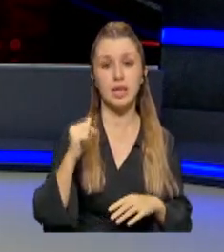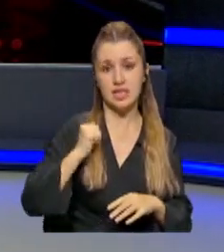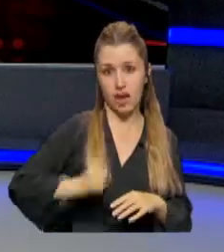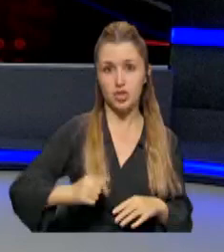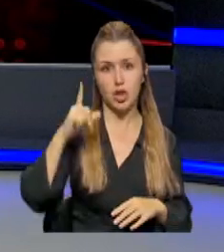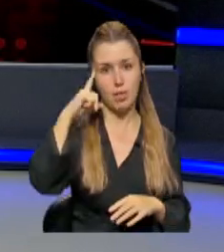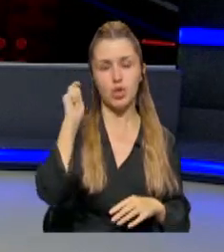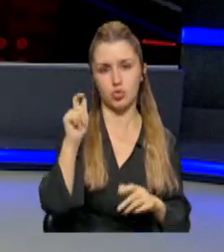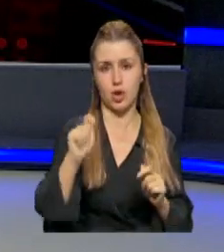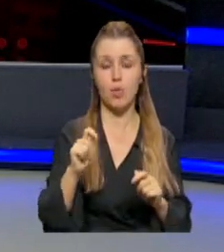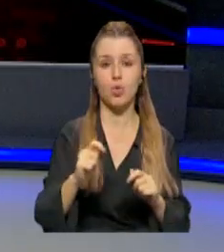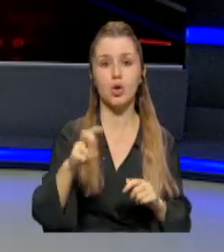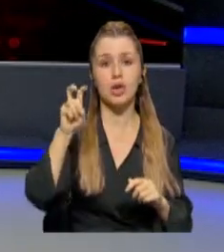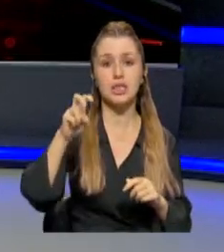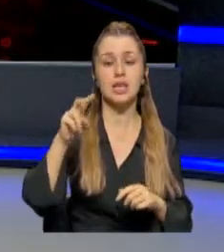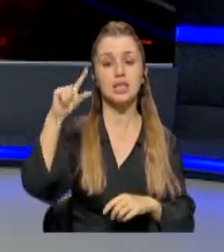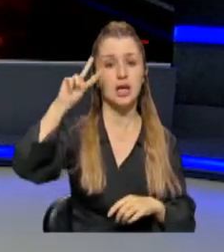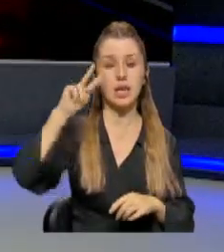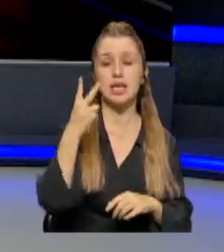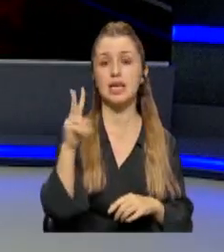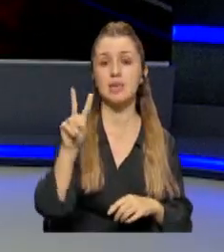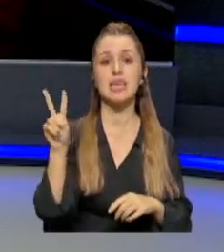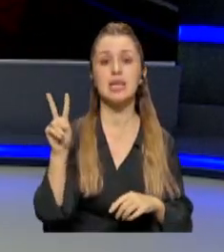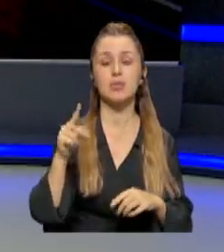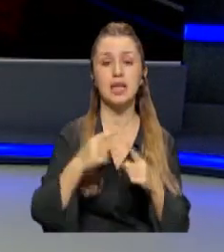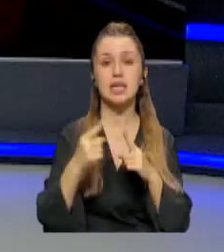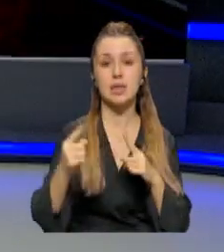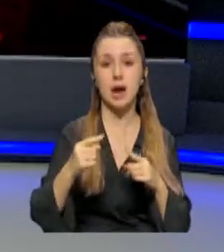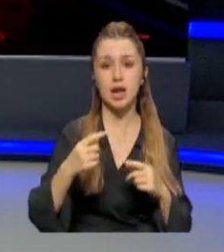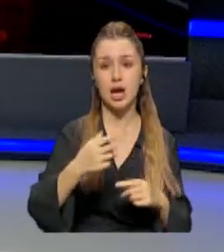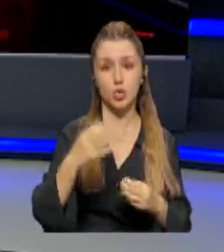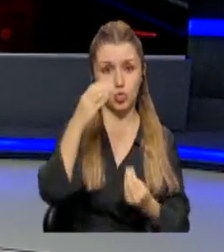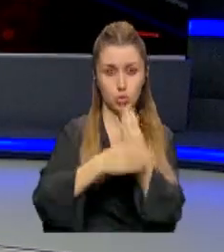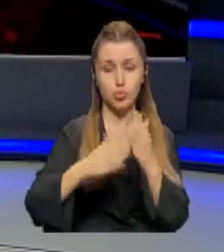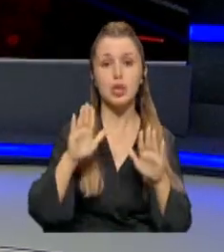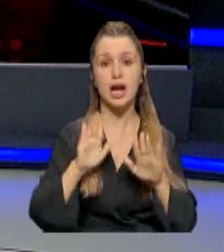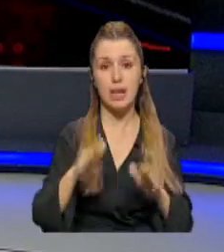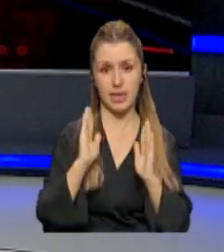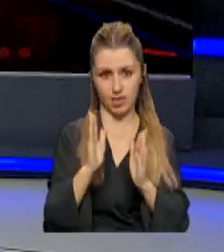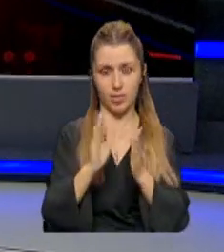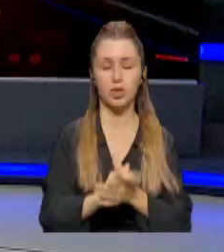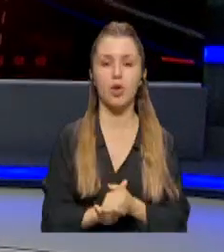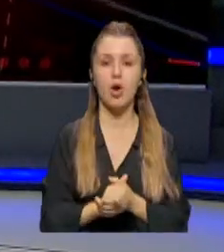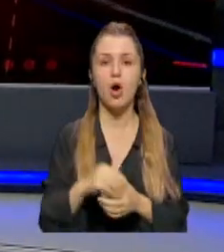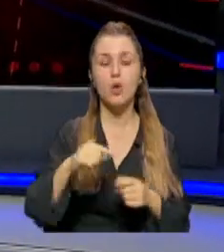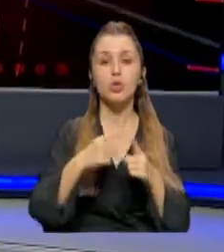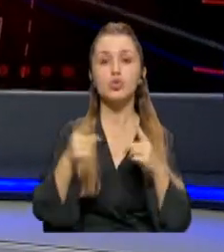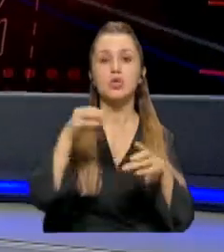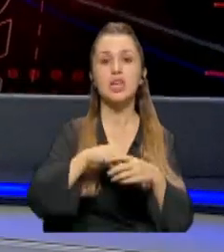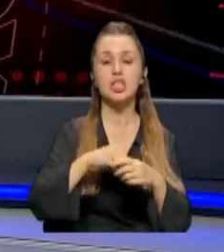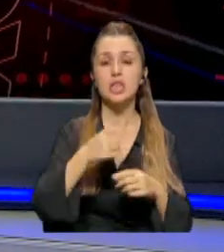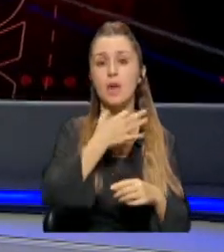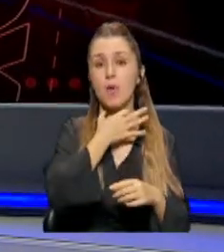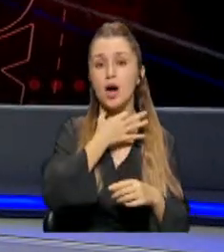müracaat ediyor. 8 Aralık 2020'den itibaren mağdur kuruluşlarımızda kalmaya devam ediyor. Bu süre içerisinde